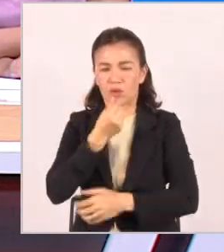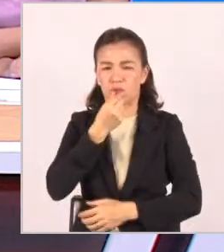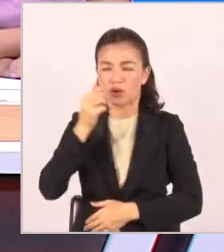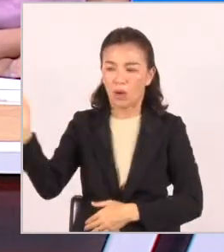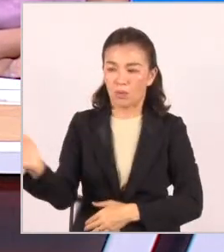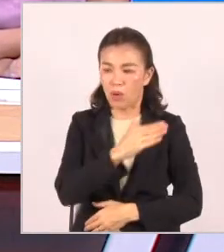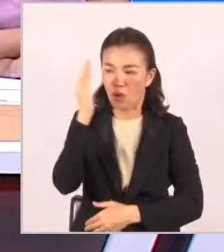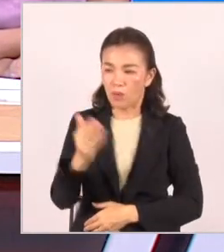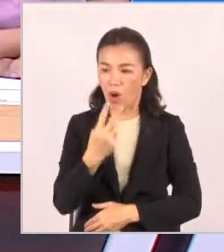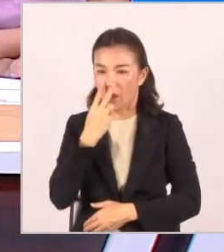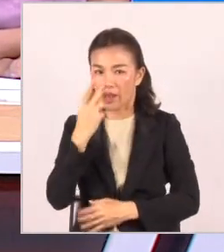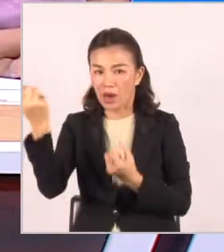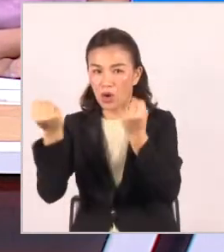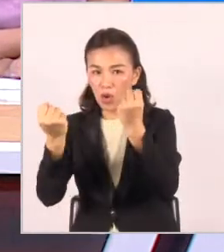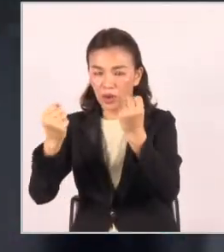ชน